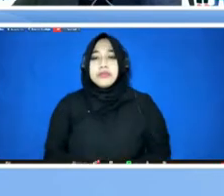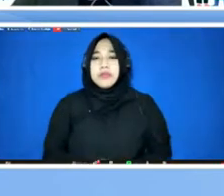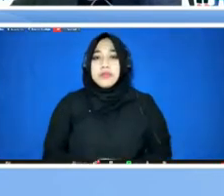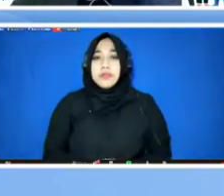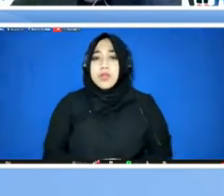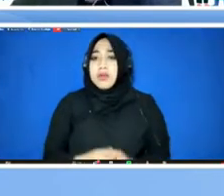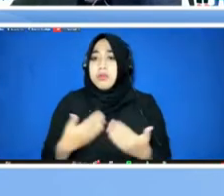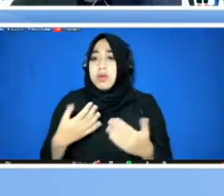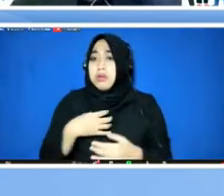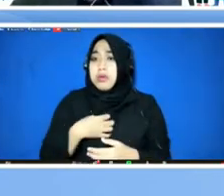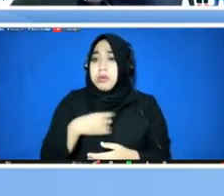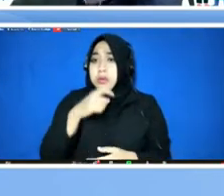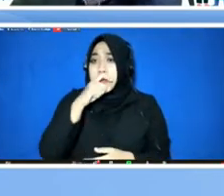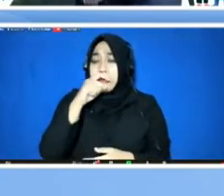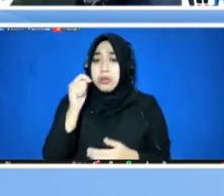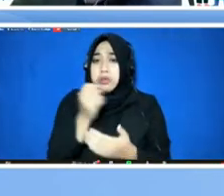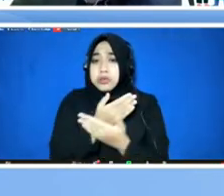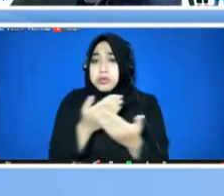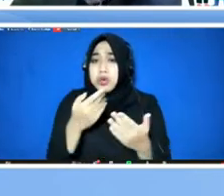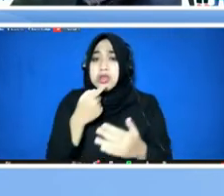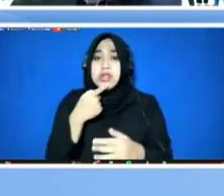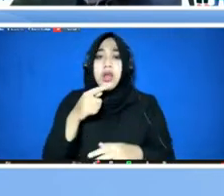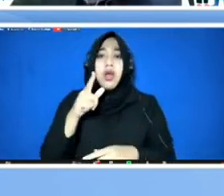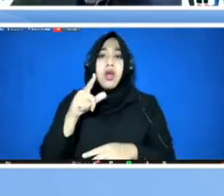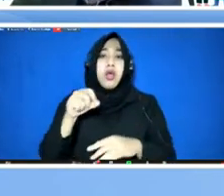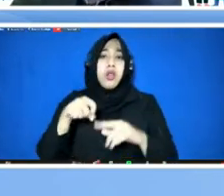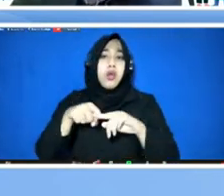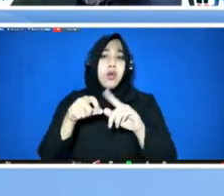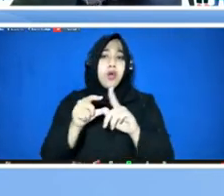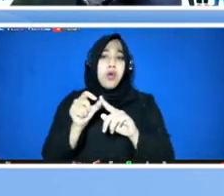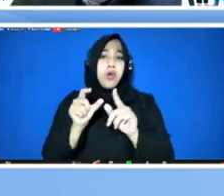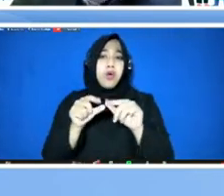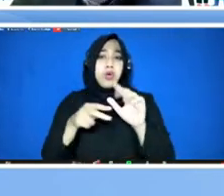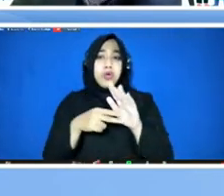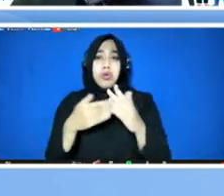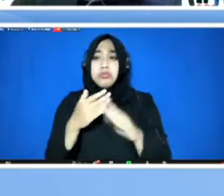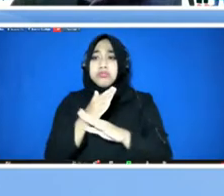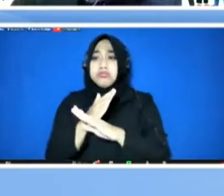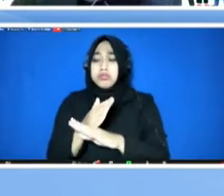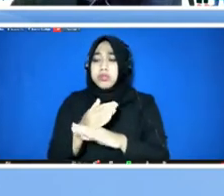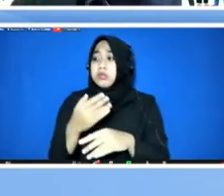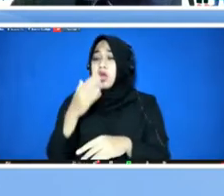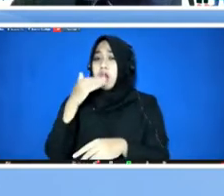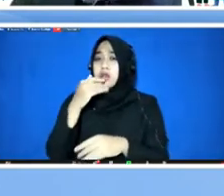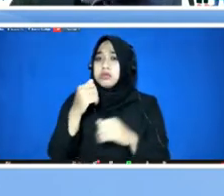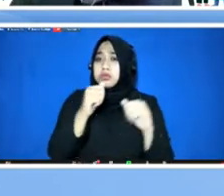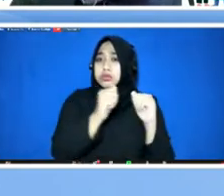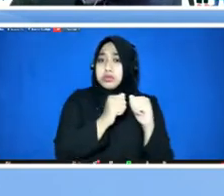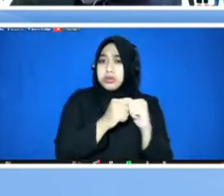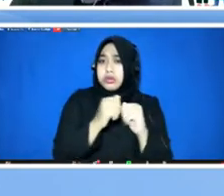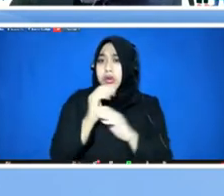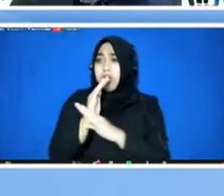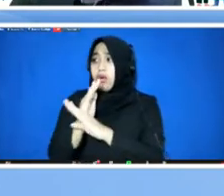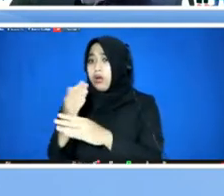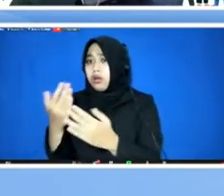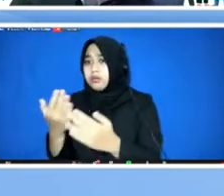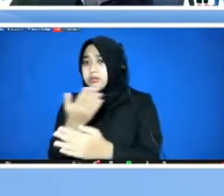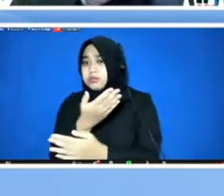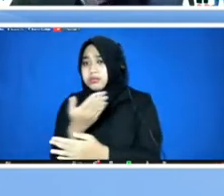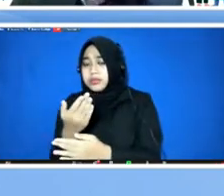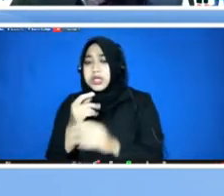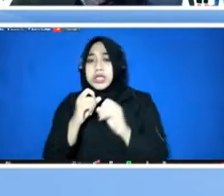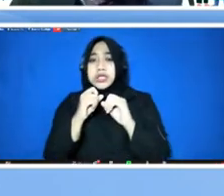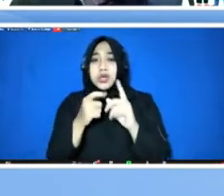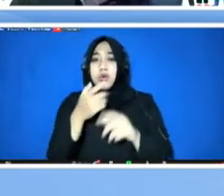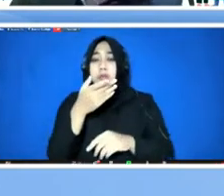Bagaimana pendapat Anda tentang lockdown dan apa alasan Anda setuju atau menolak lockdown? Melalui jawaban